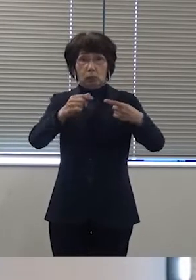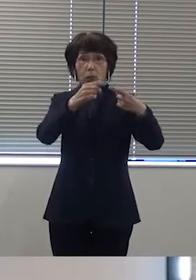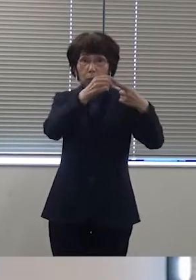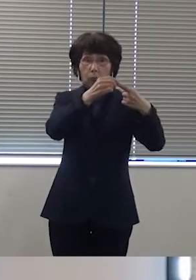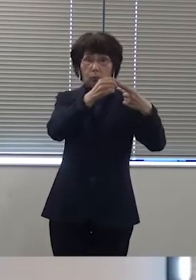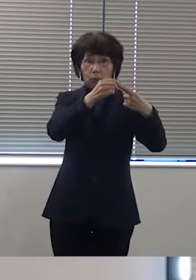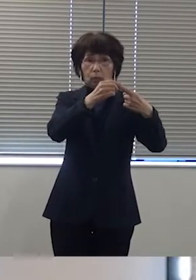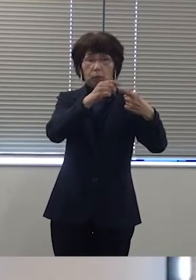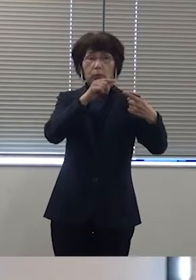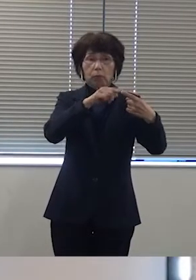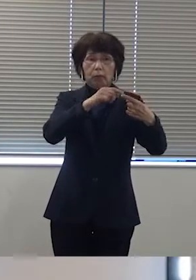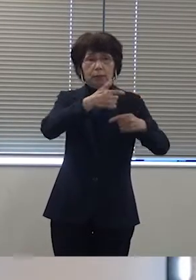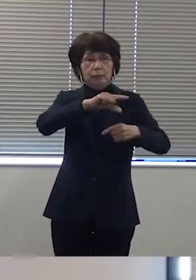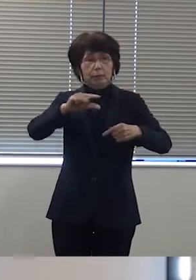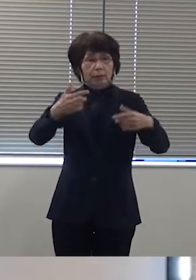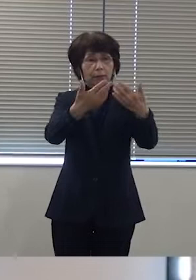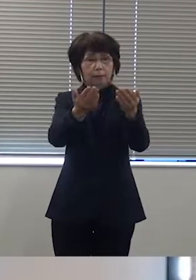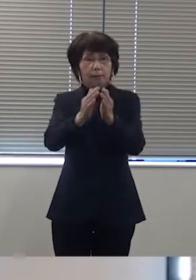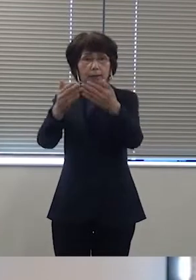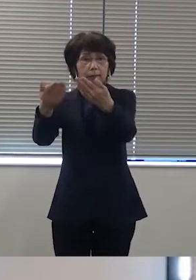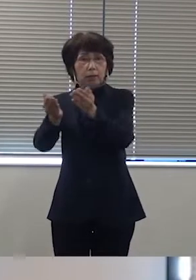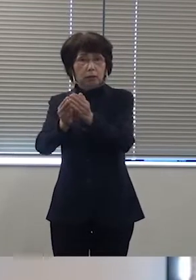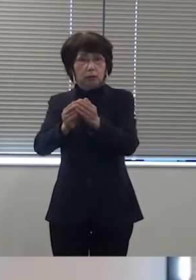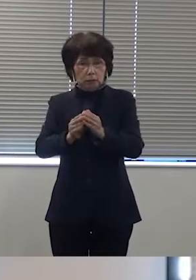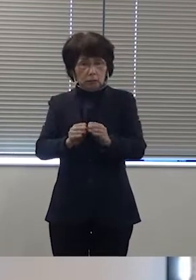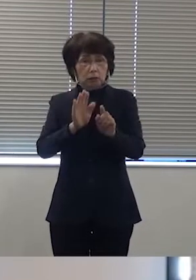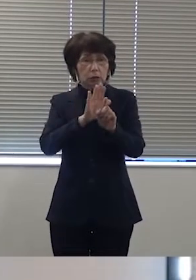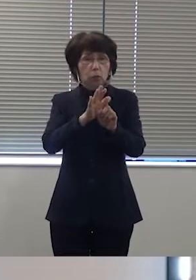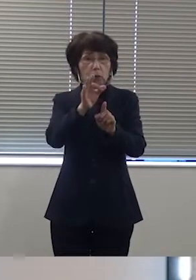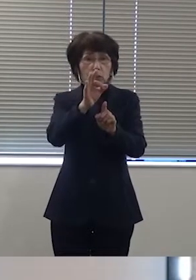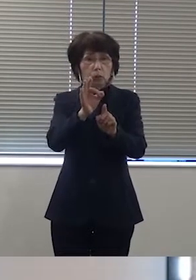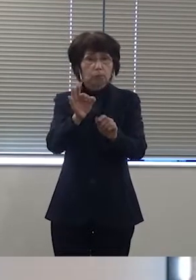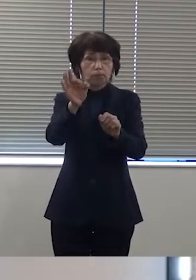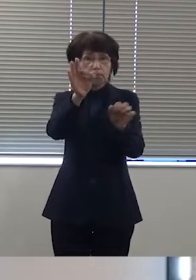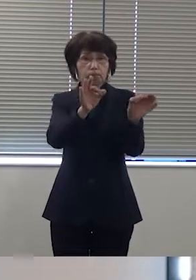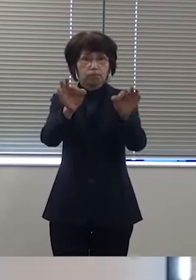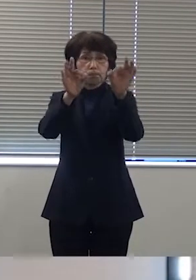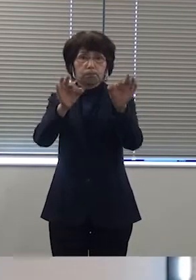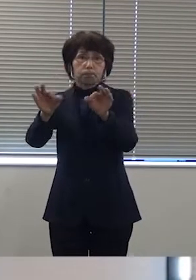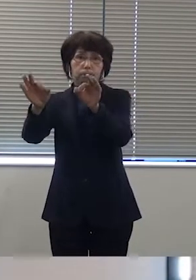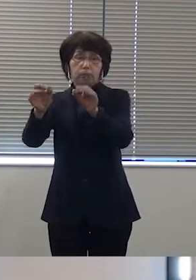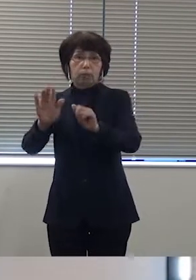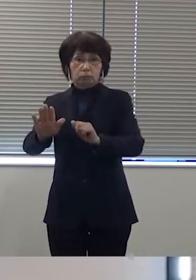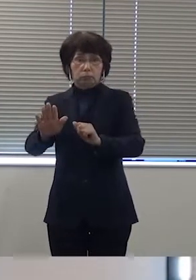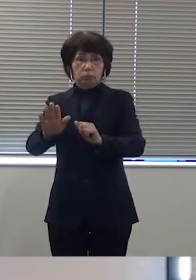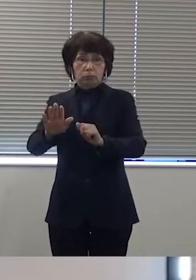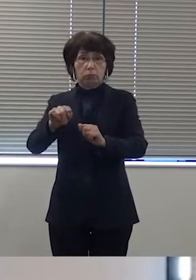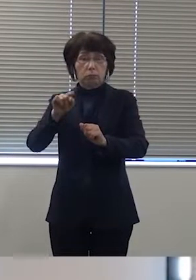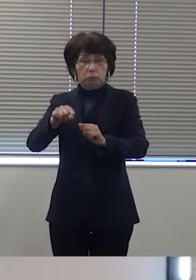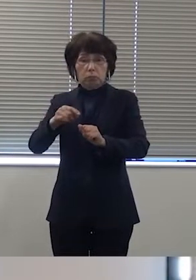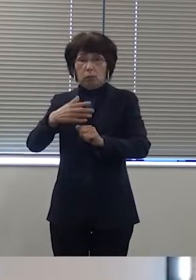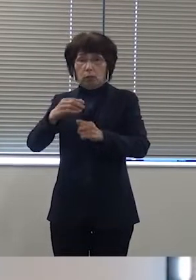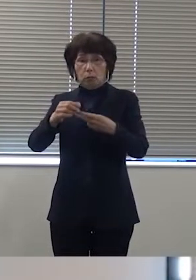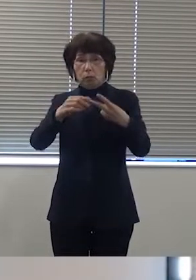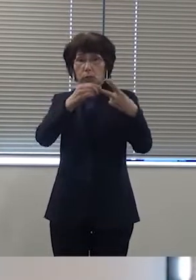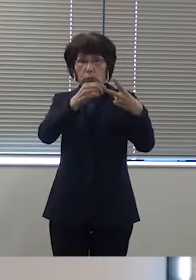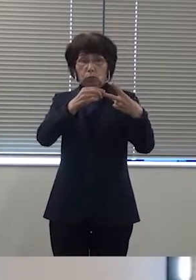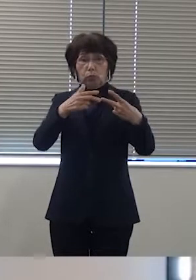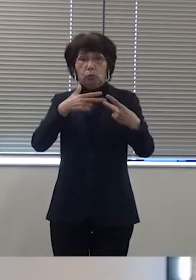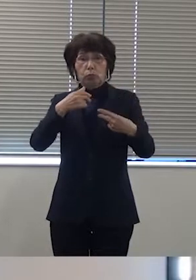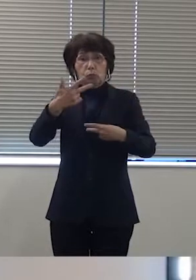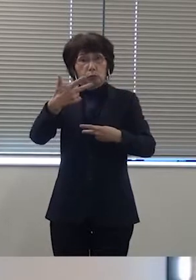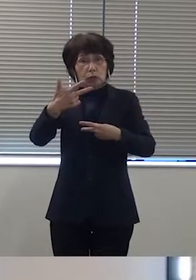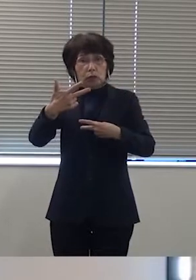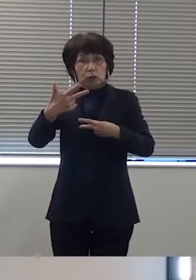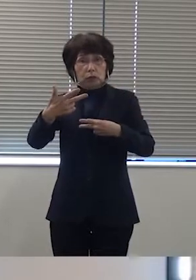まざまな団体に対する補助金の増額をしております。もう一つ、福祉で町づくりということになると、中心が